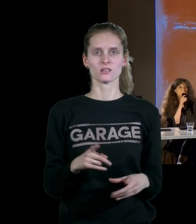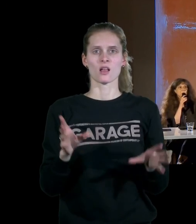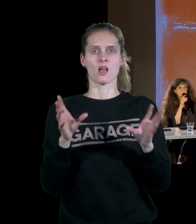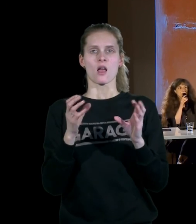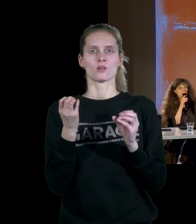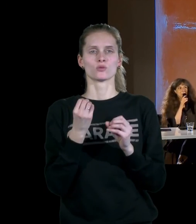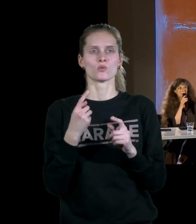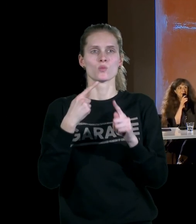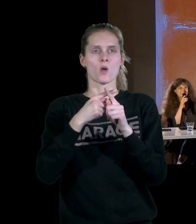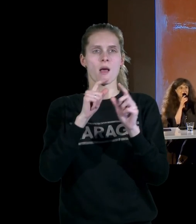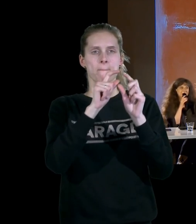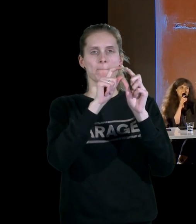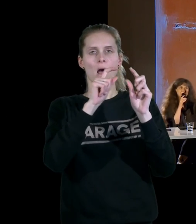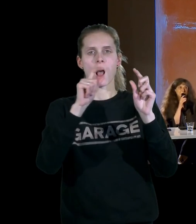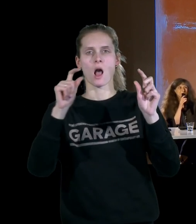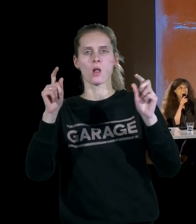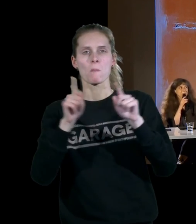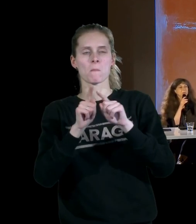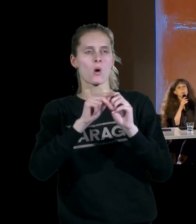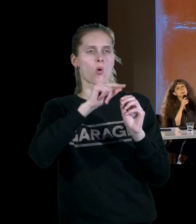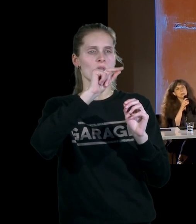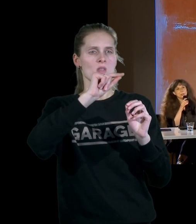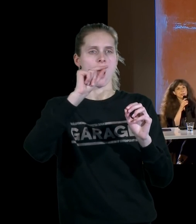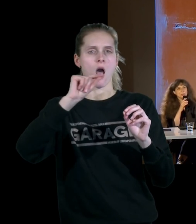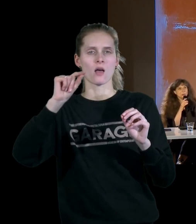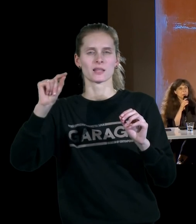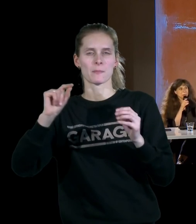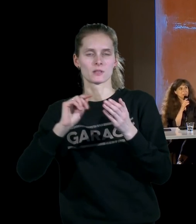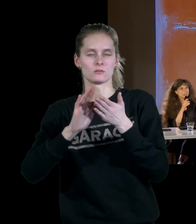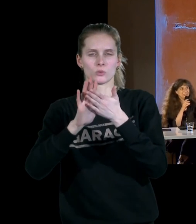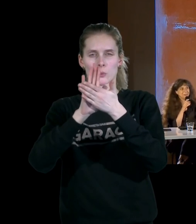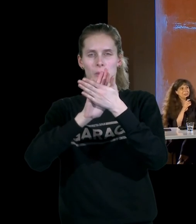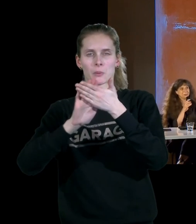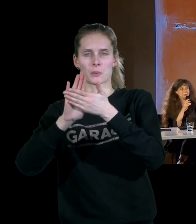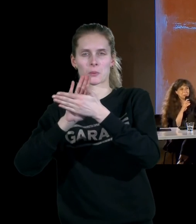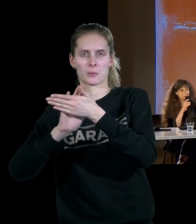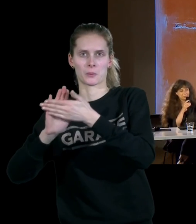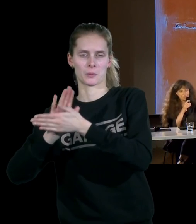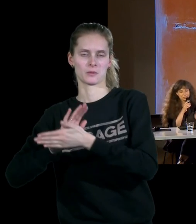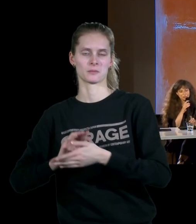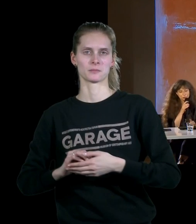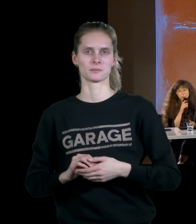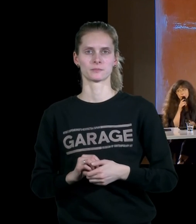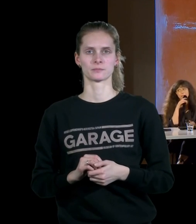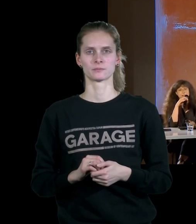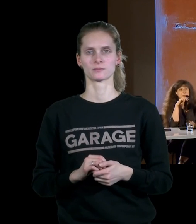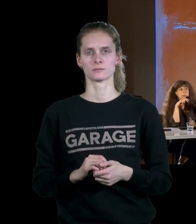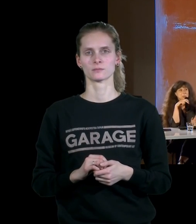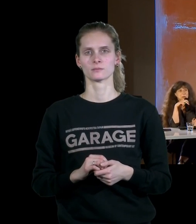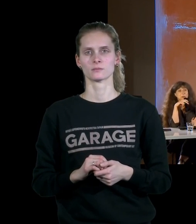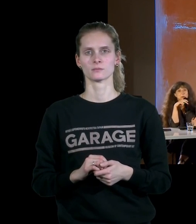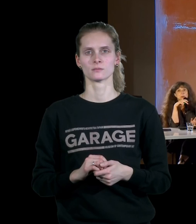такая полустертая надпись или как какой-то выход. Ну, опять-таки, это уже из области сантиментов, но, в общем, опять же, тут